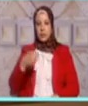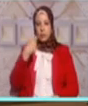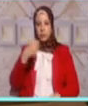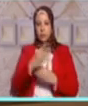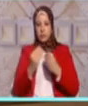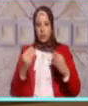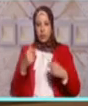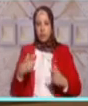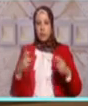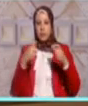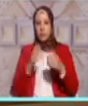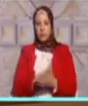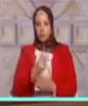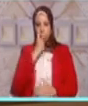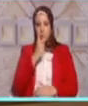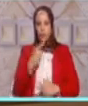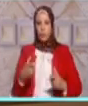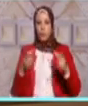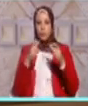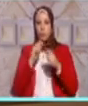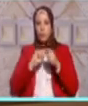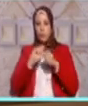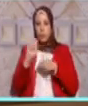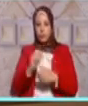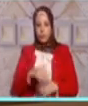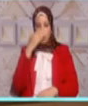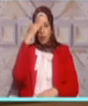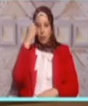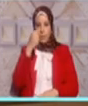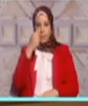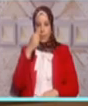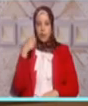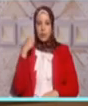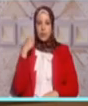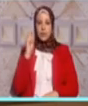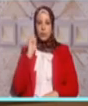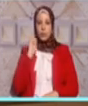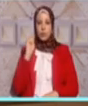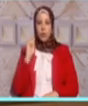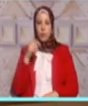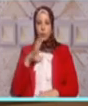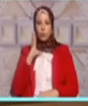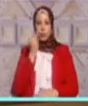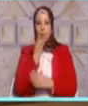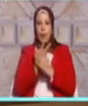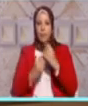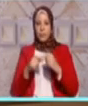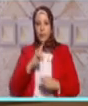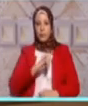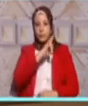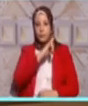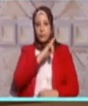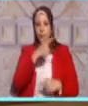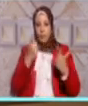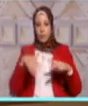زي ما شفنا الحقيقة أن كان المؤتمر عن بعد. رحب رئيس الوزراء بأبناء مصر المقيمين بالخارج في